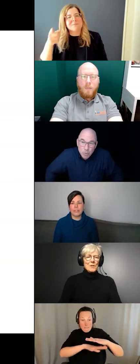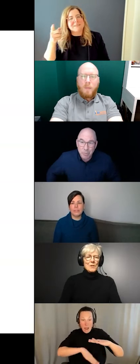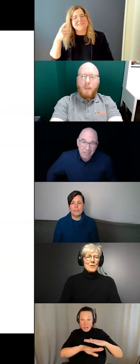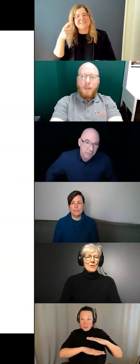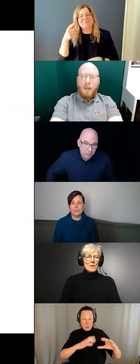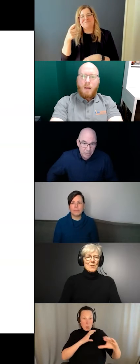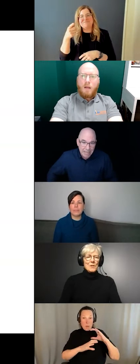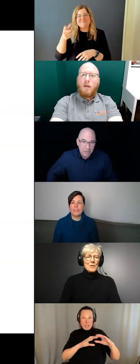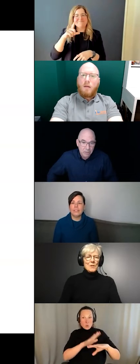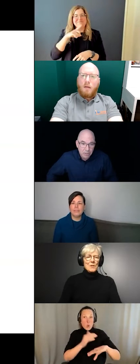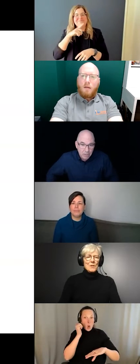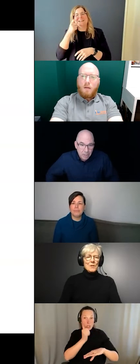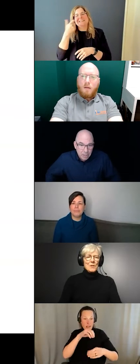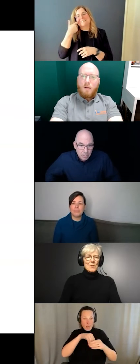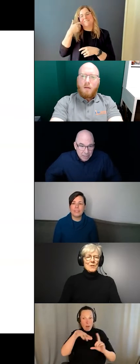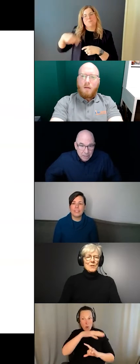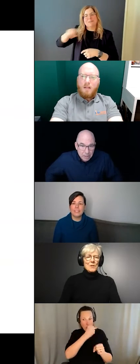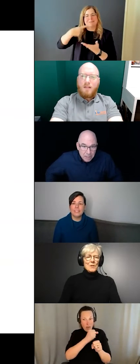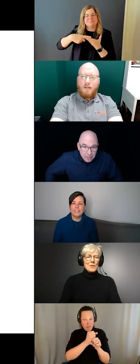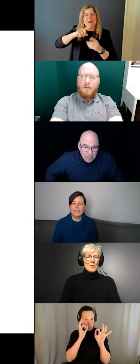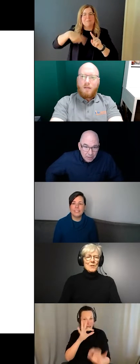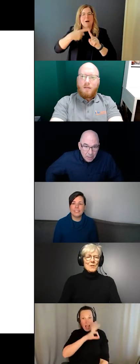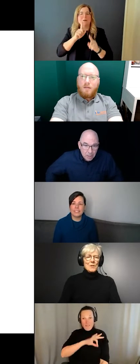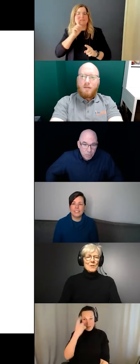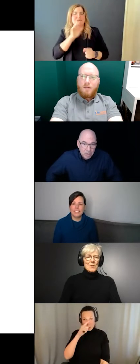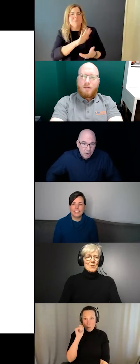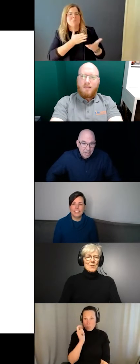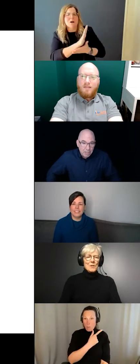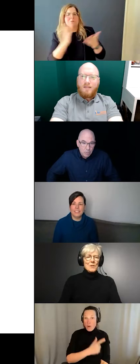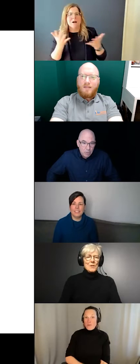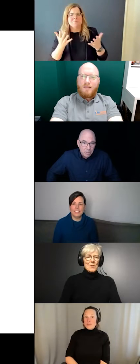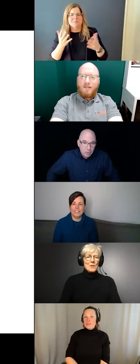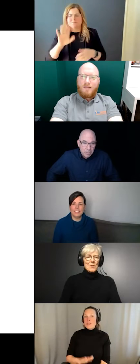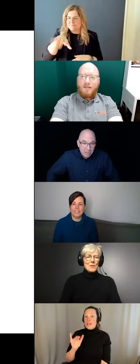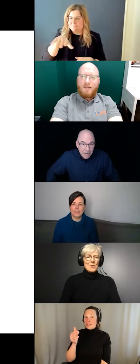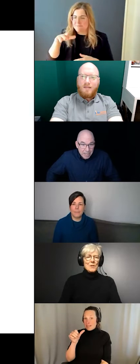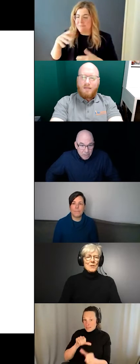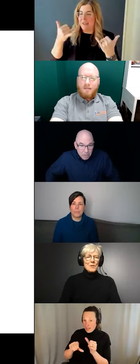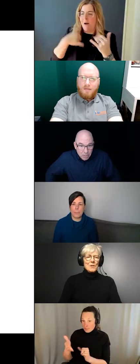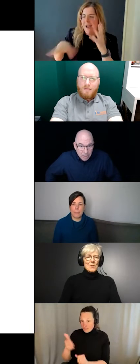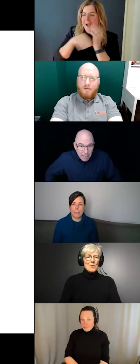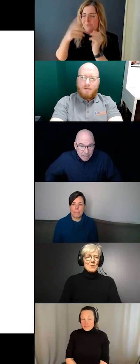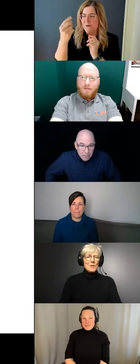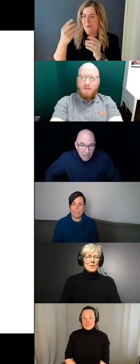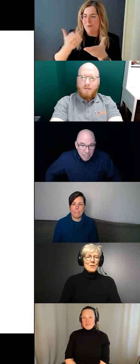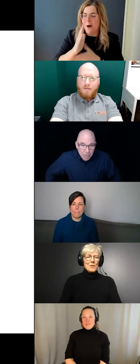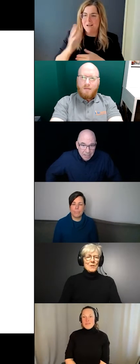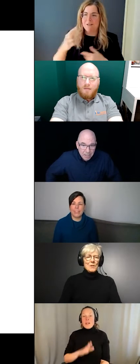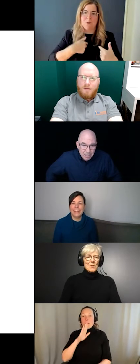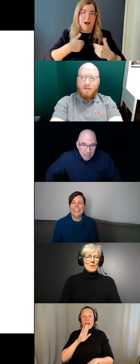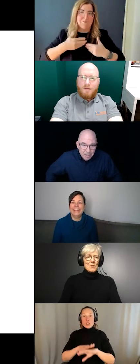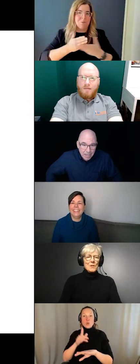de base de le langage des signes. Pour tout le monde va bénéficier, bien sûr. Et à Cynthia, maintenant,